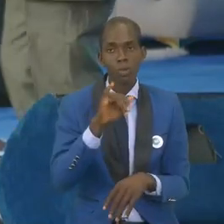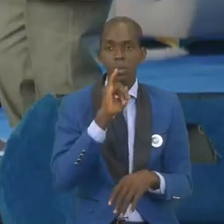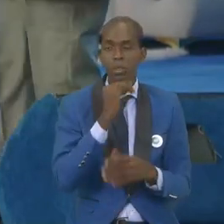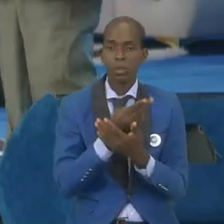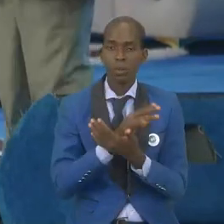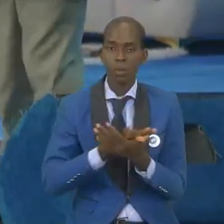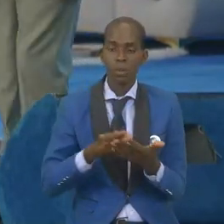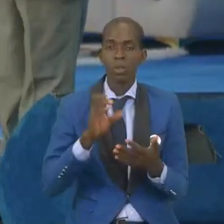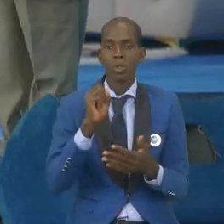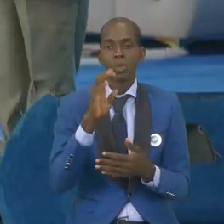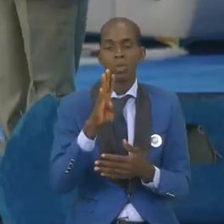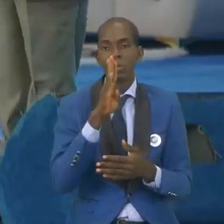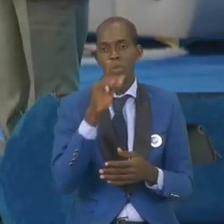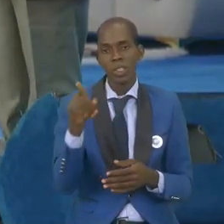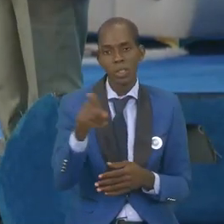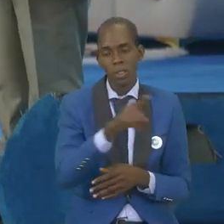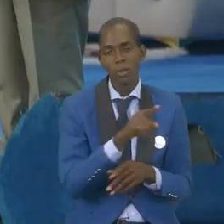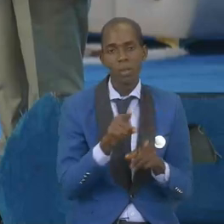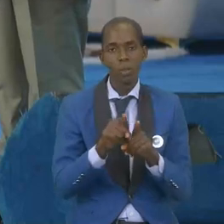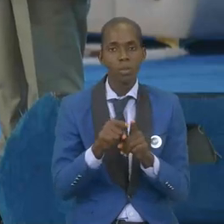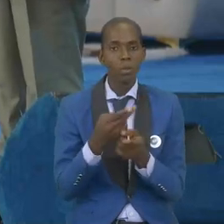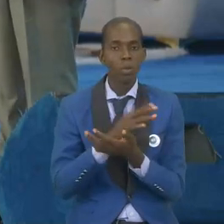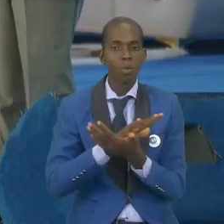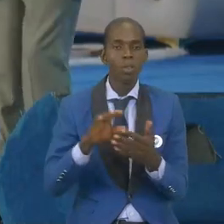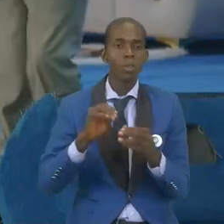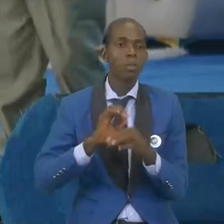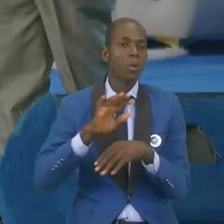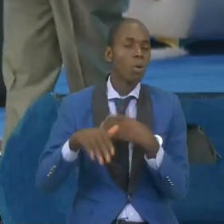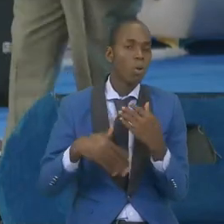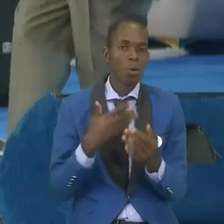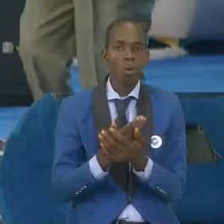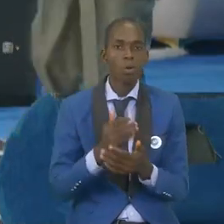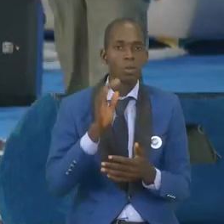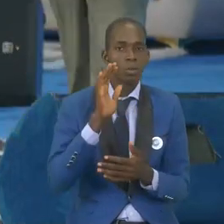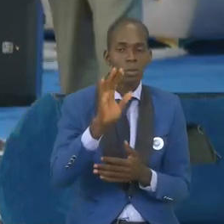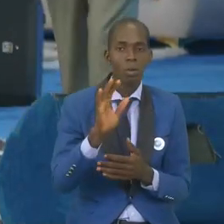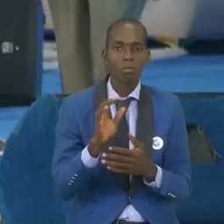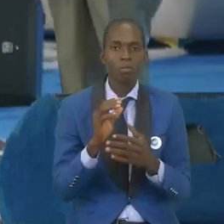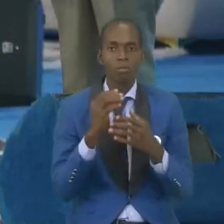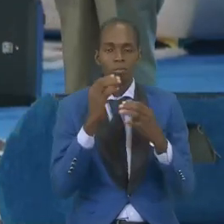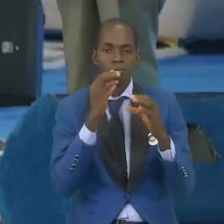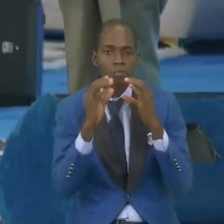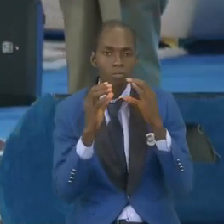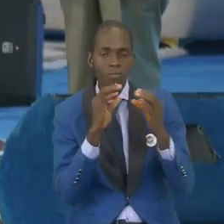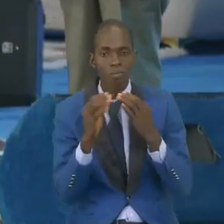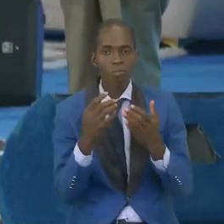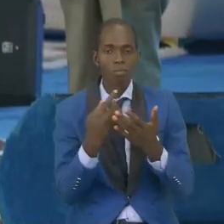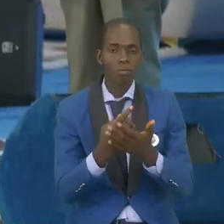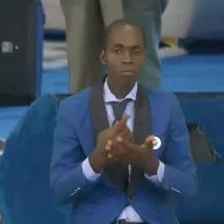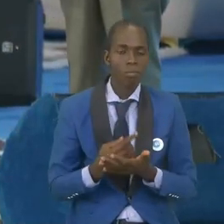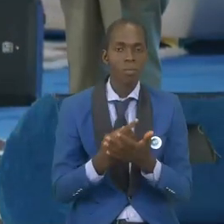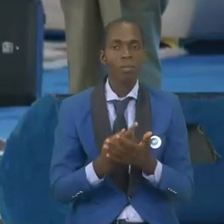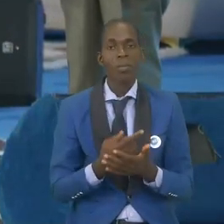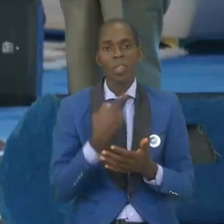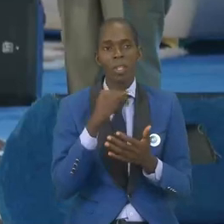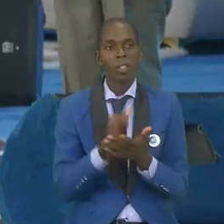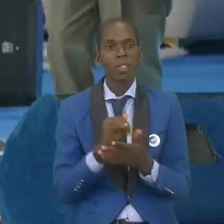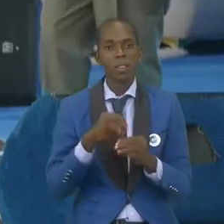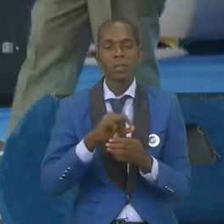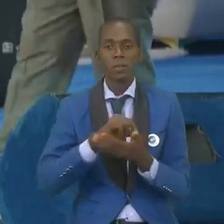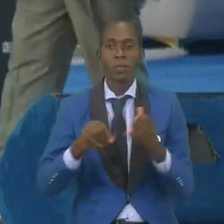puisque celui qui vous a appelé est saint, vous aussi soyez saints dans toute votre conduite.